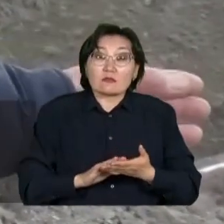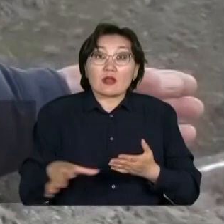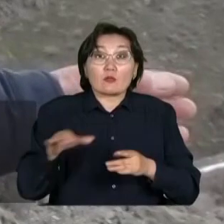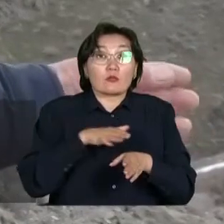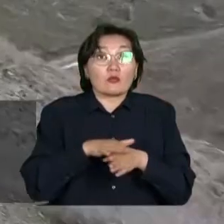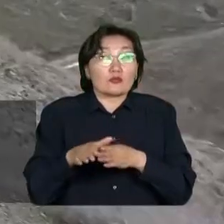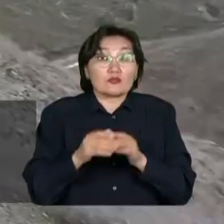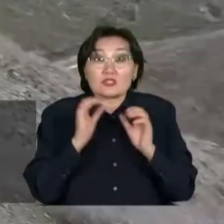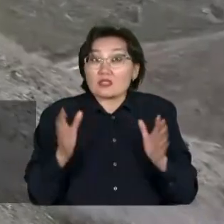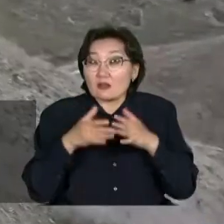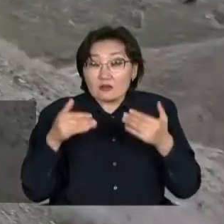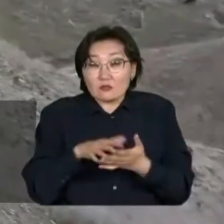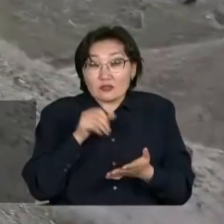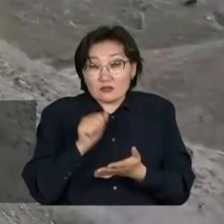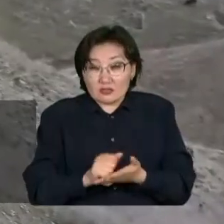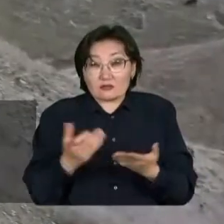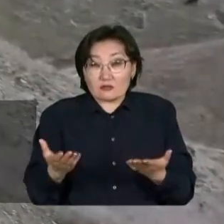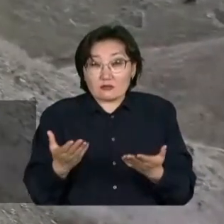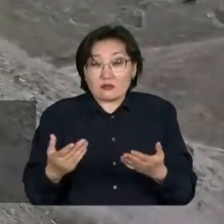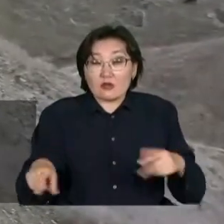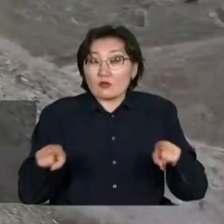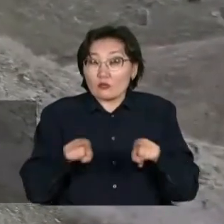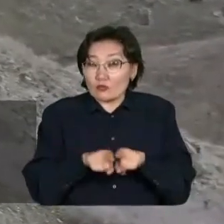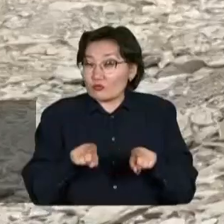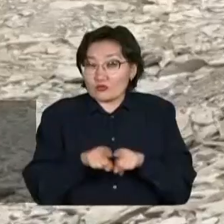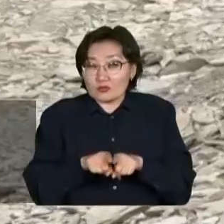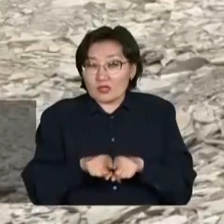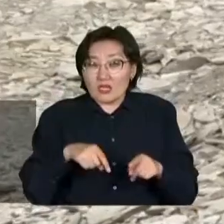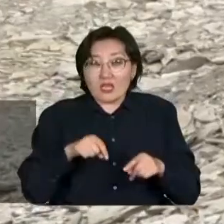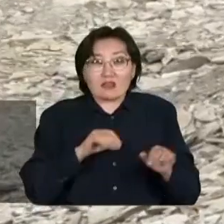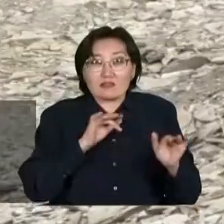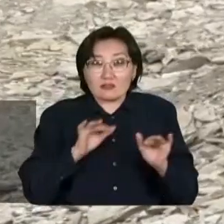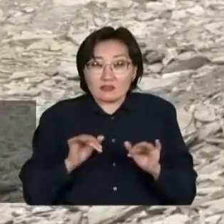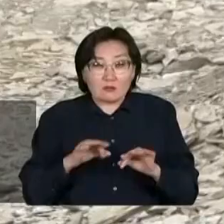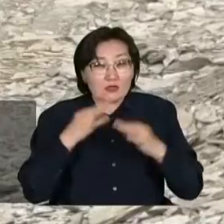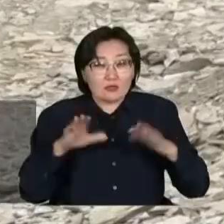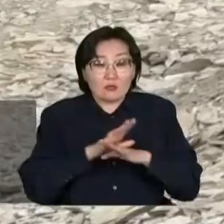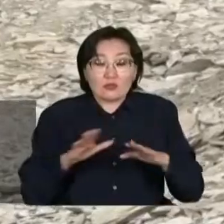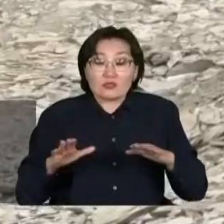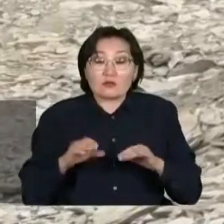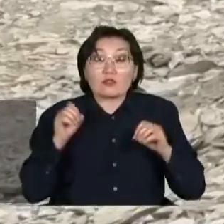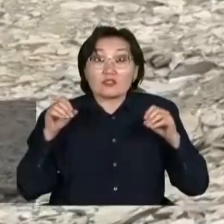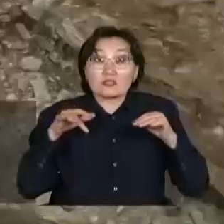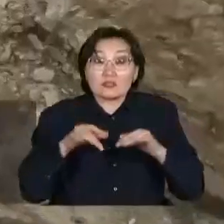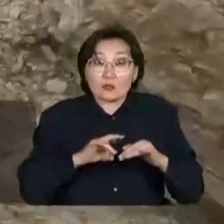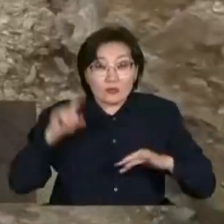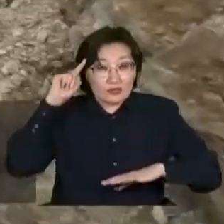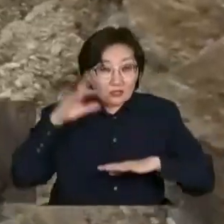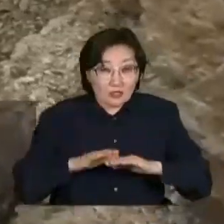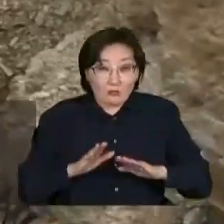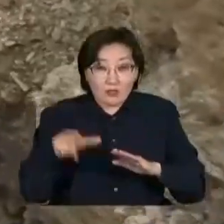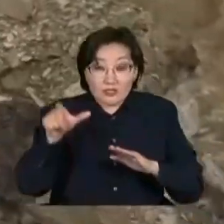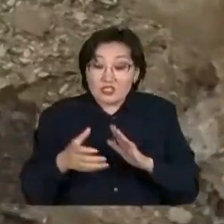кетті. Ал енді мынандай бассыздыққа біз жол бермейміз. Жиналған жұртпен бірге мән-жайды ұғу үшін аудан әкімінің